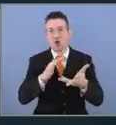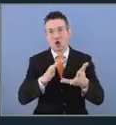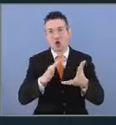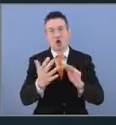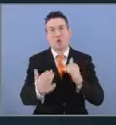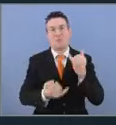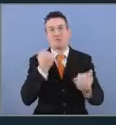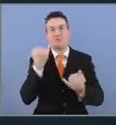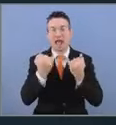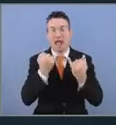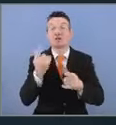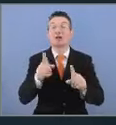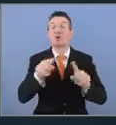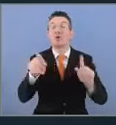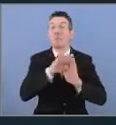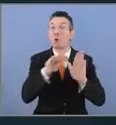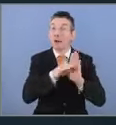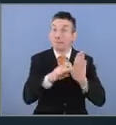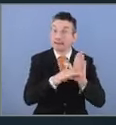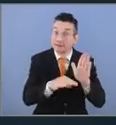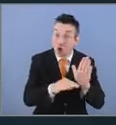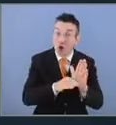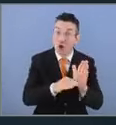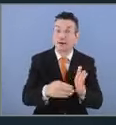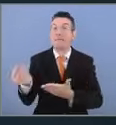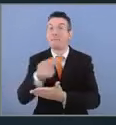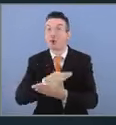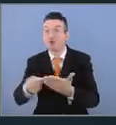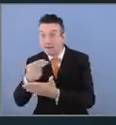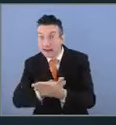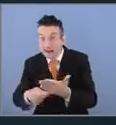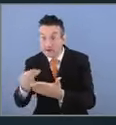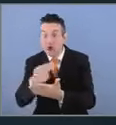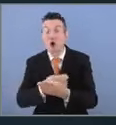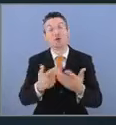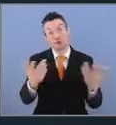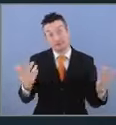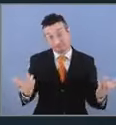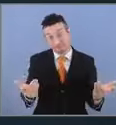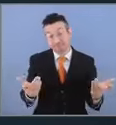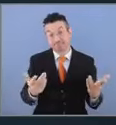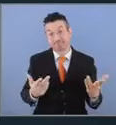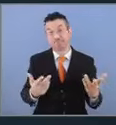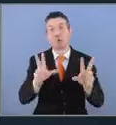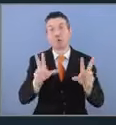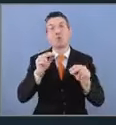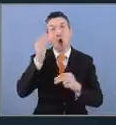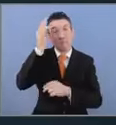programmazione, pianificazione. Quello che oggi è il nuovo obiettivo